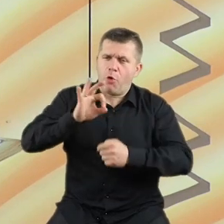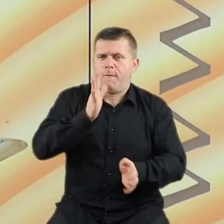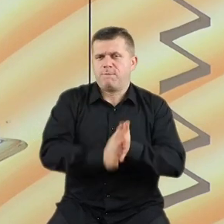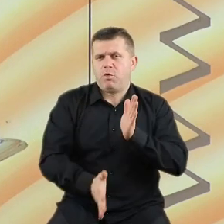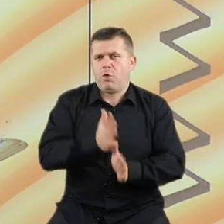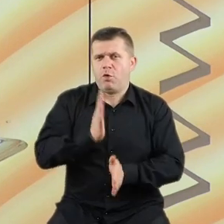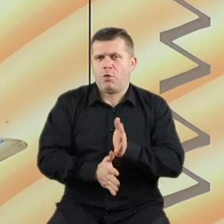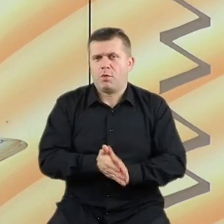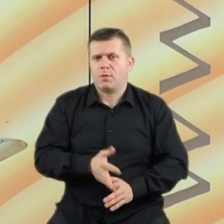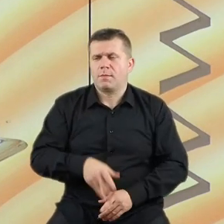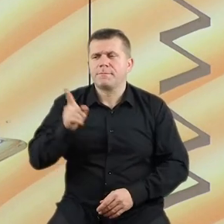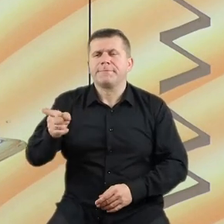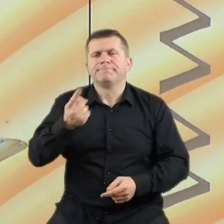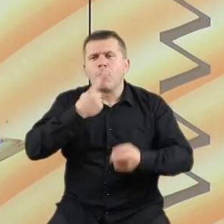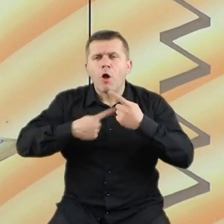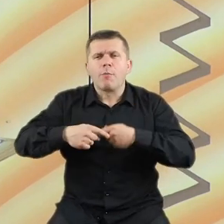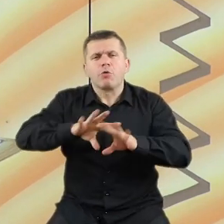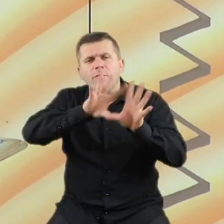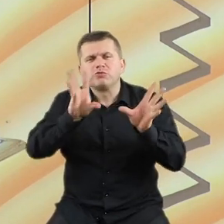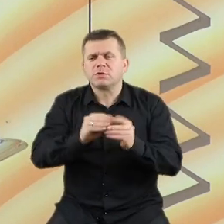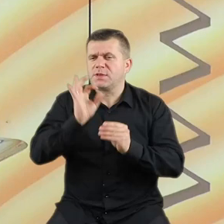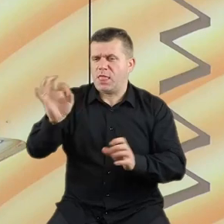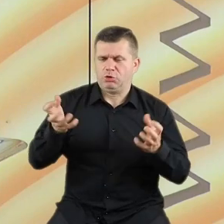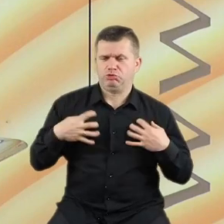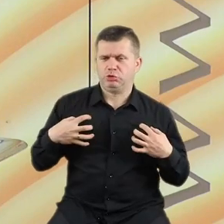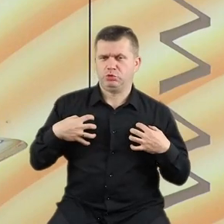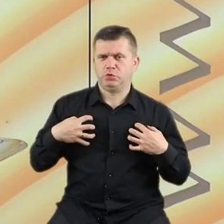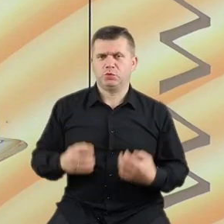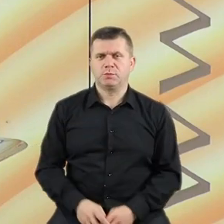Bo właściwie dla niej był taki punkt odniesienia do wszystkiego w jej życiu.